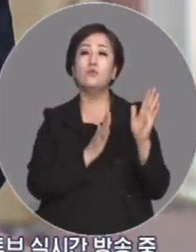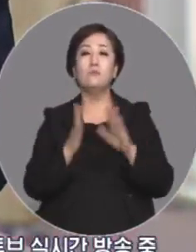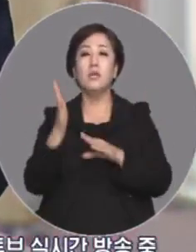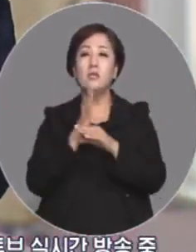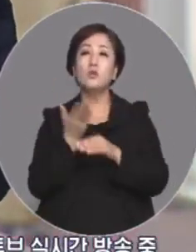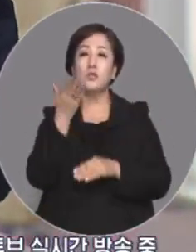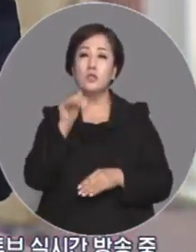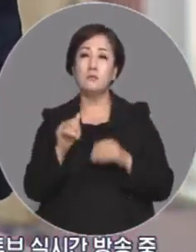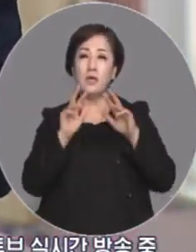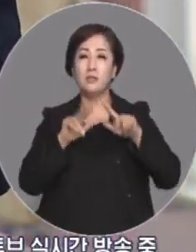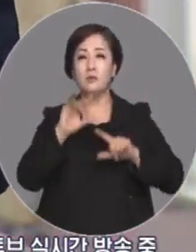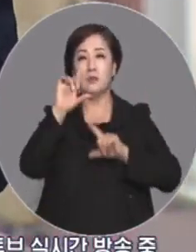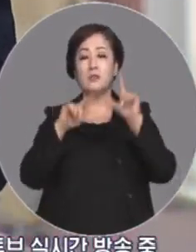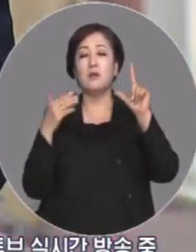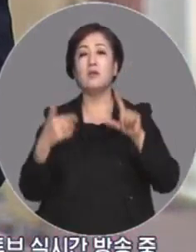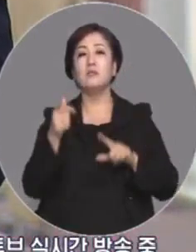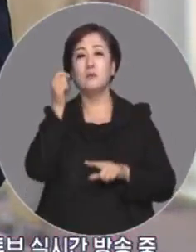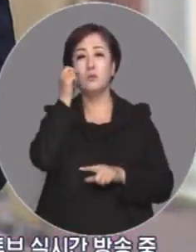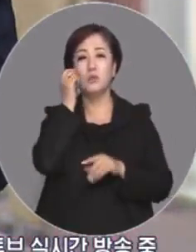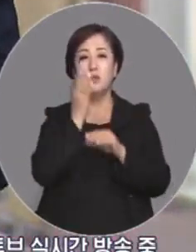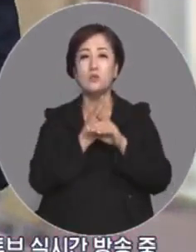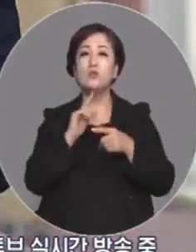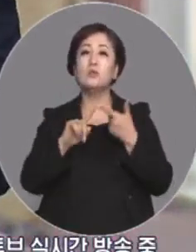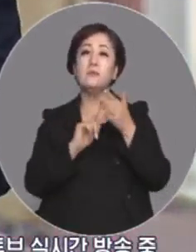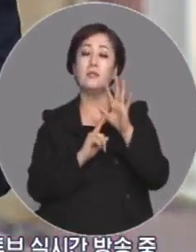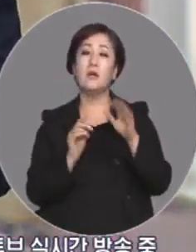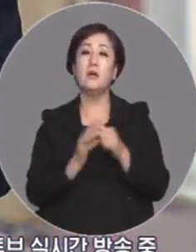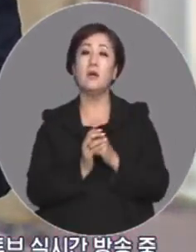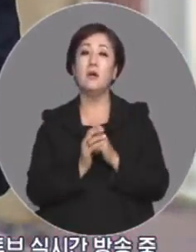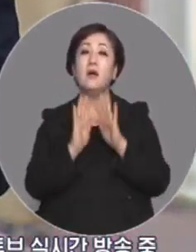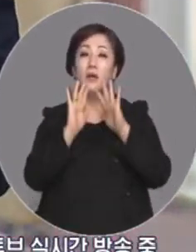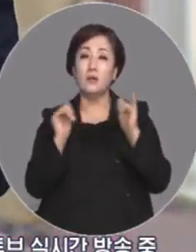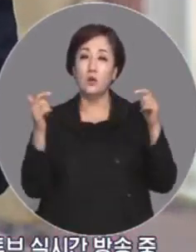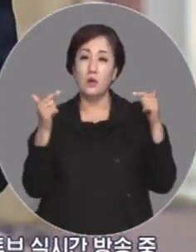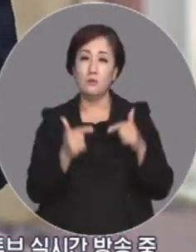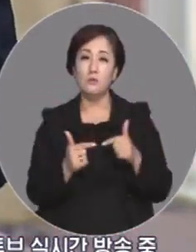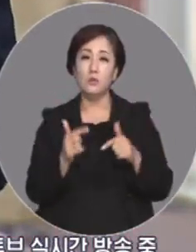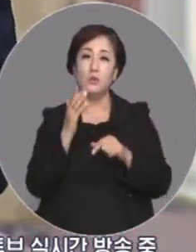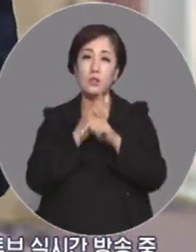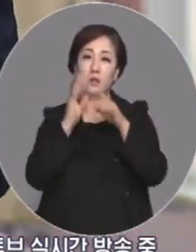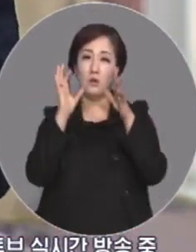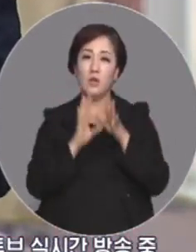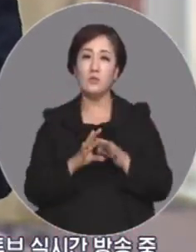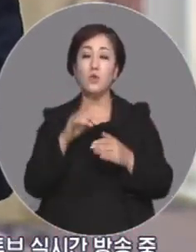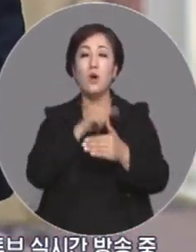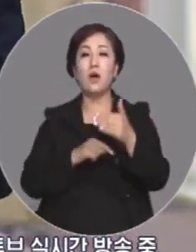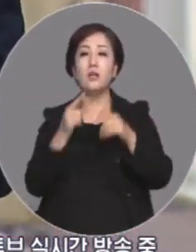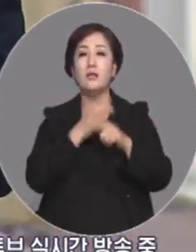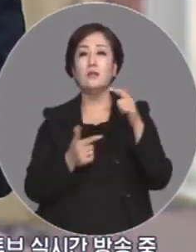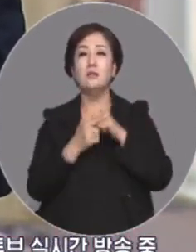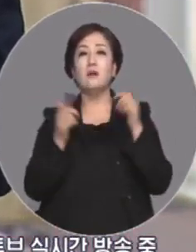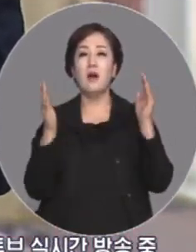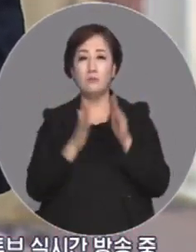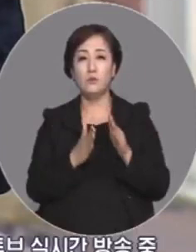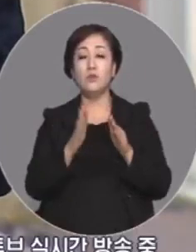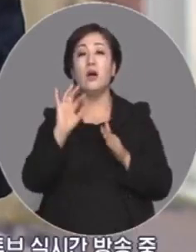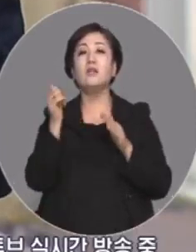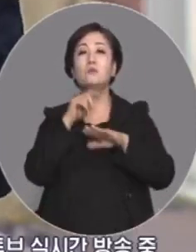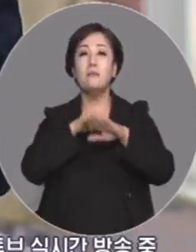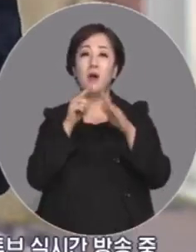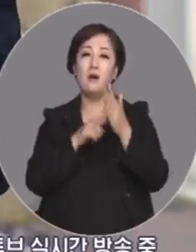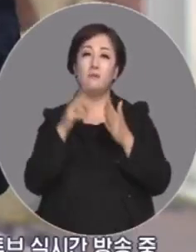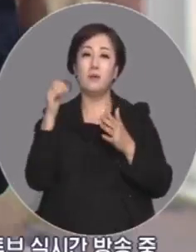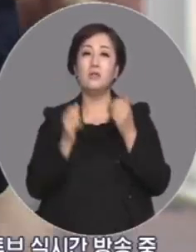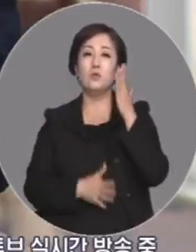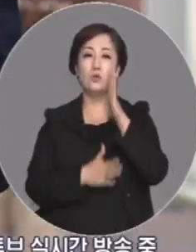있지만 현실은 녹록지 않아 보입니다. 인구 감소를 숙명으로 여기고 내실 있는 압축 도시를 지향해